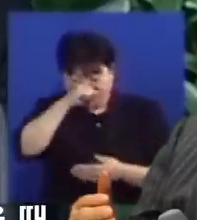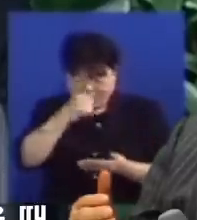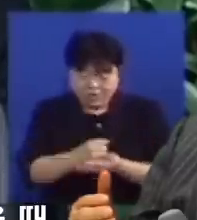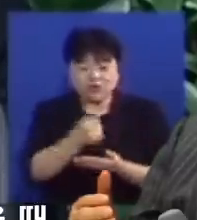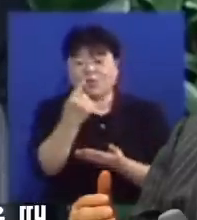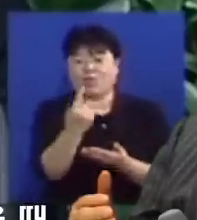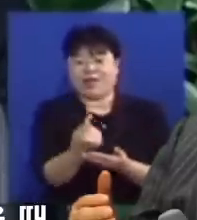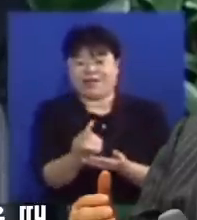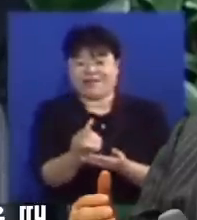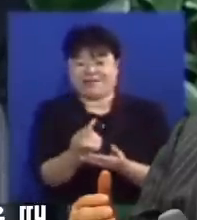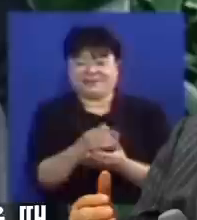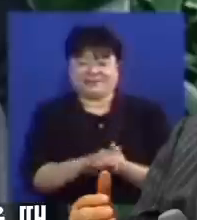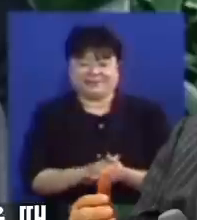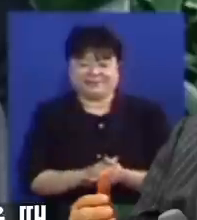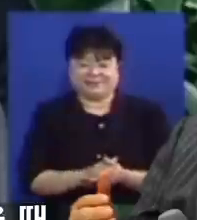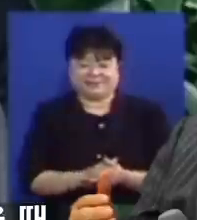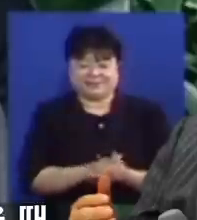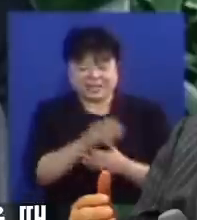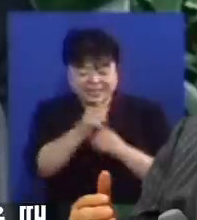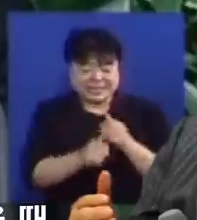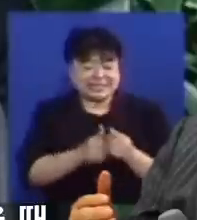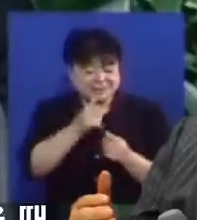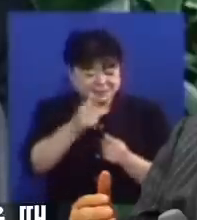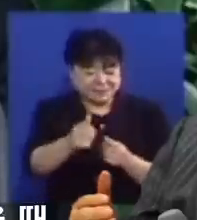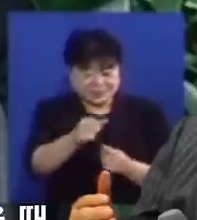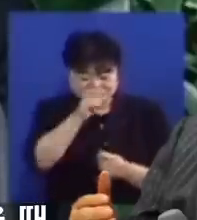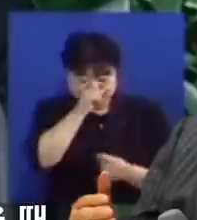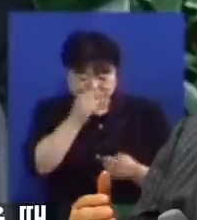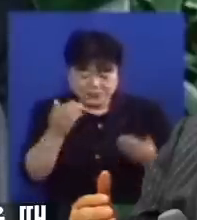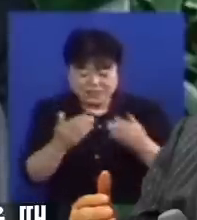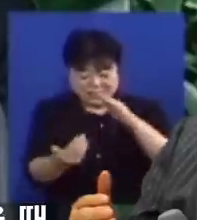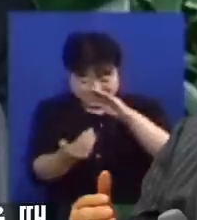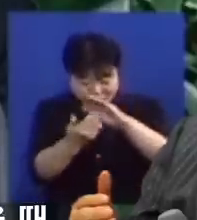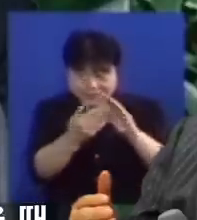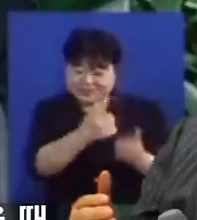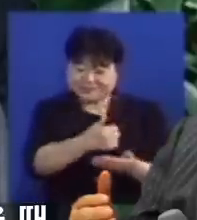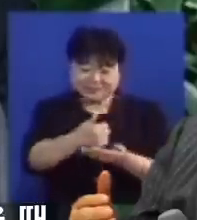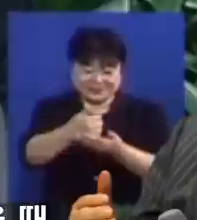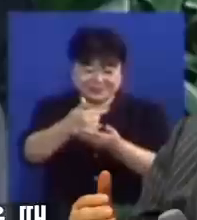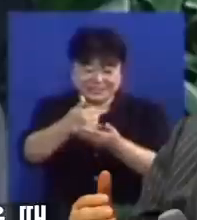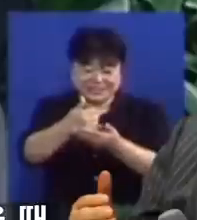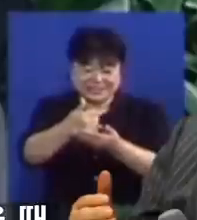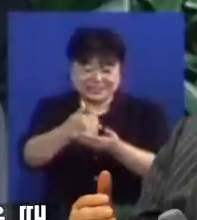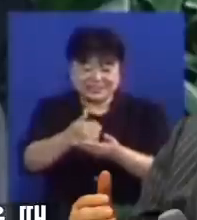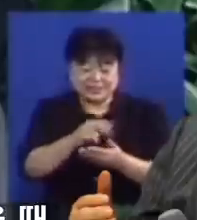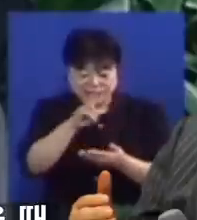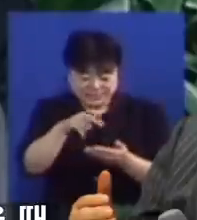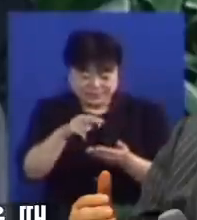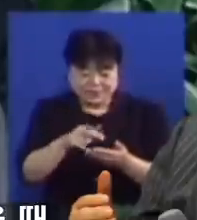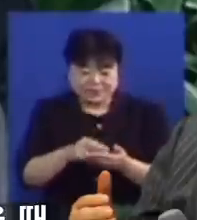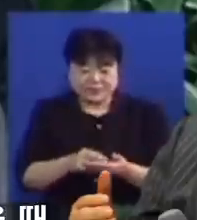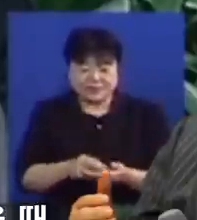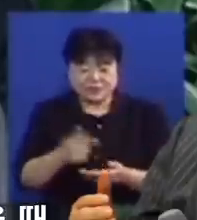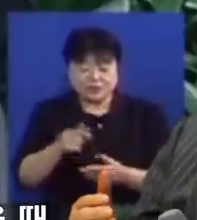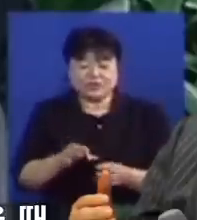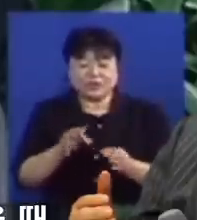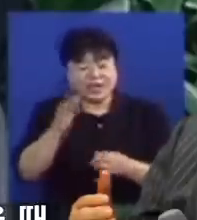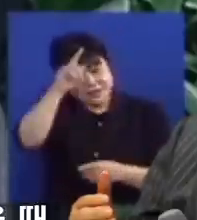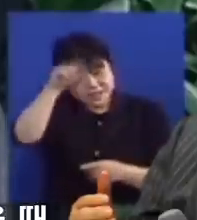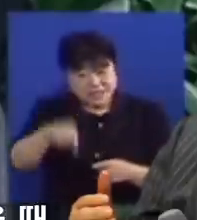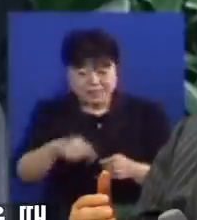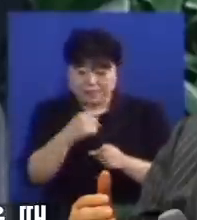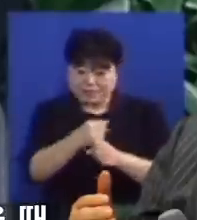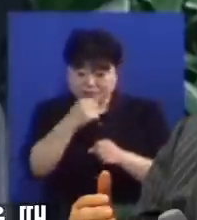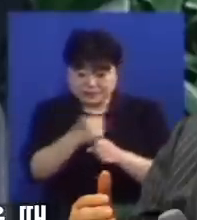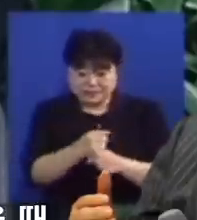있습니다. 왜냐하면 우리 하나님은 좋은 일을 이루는 하나님이신 것입니다. 성경에 보면 하나님이 엿새 동안 천지를 지었을